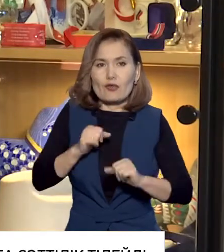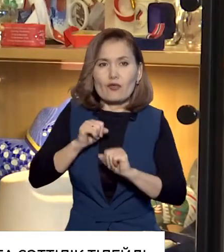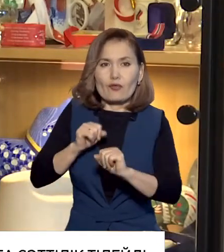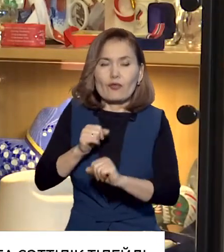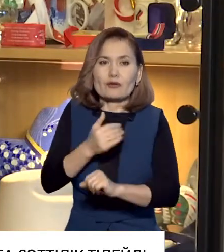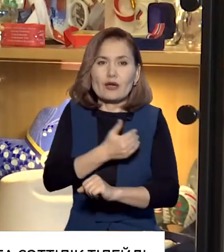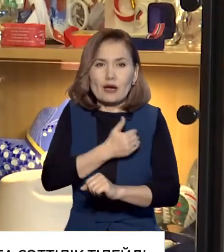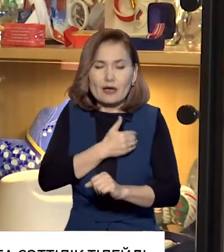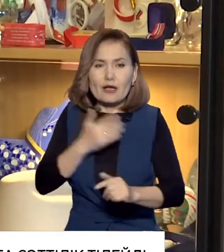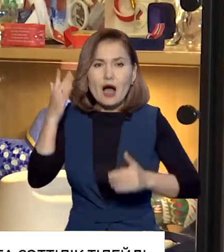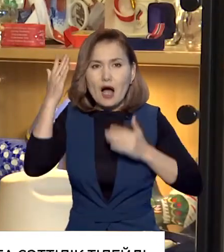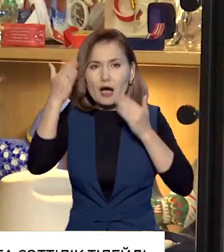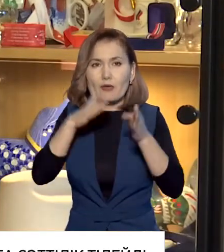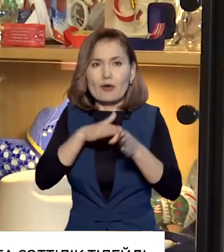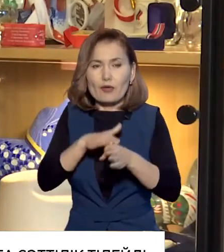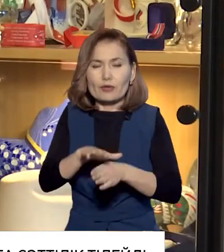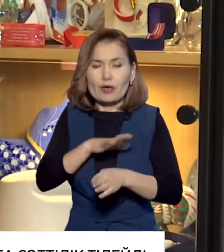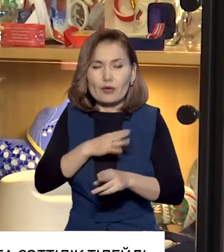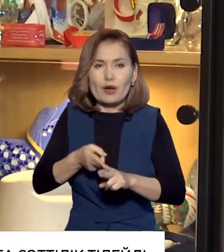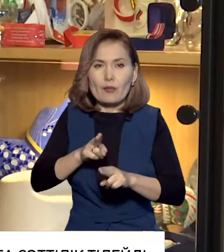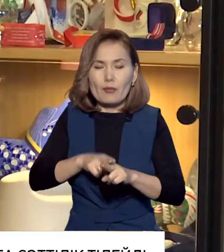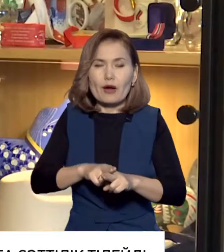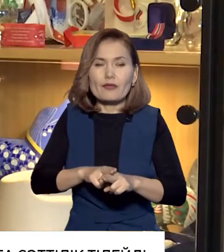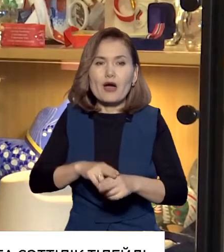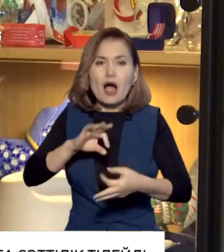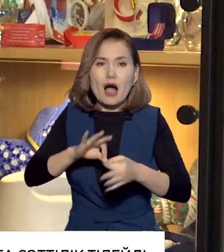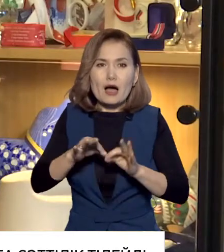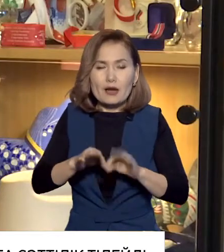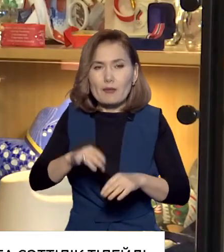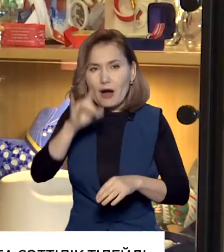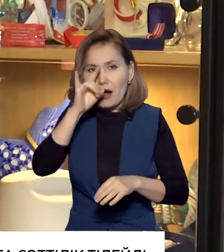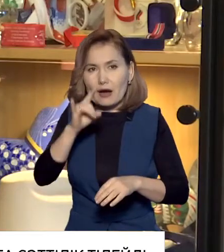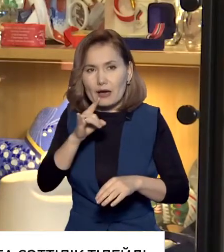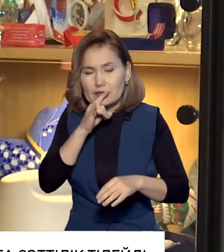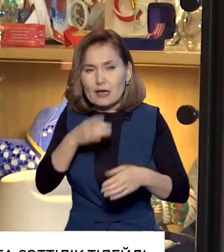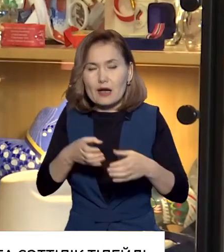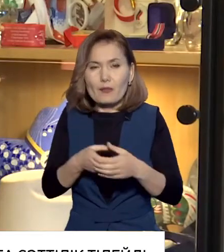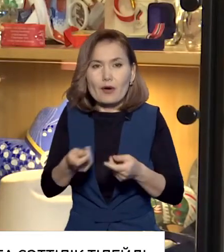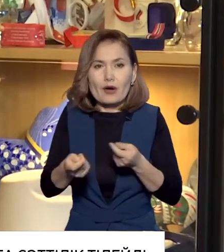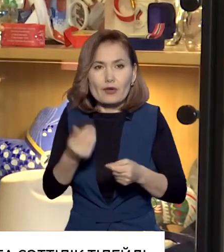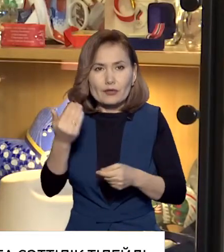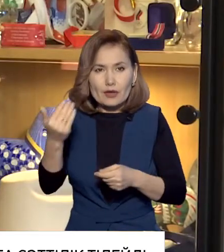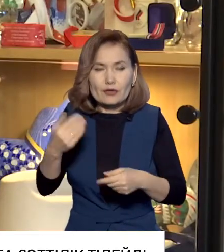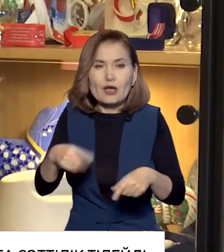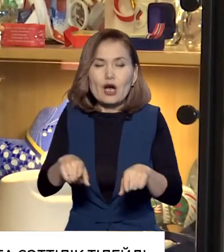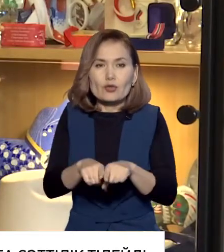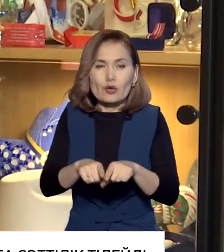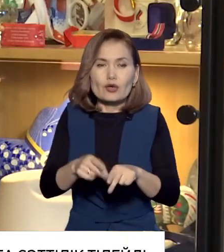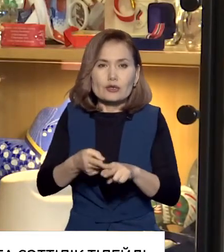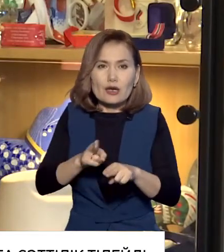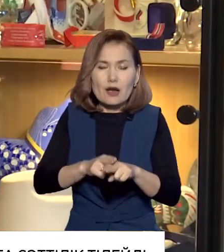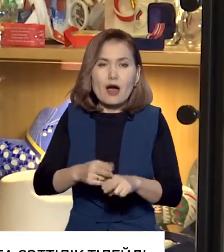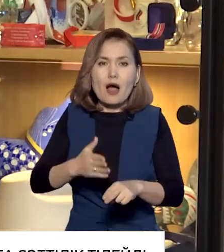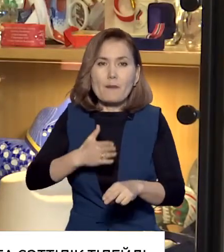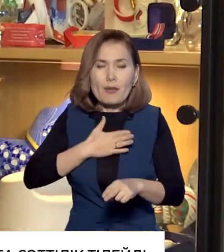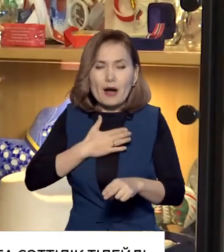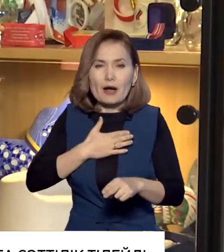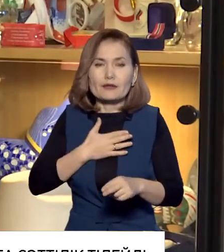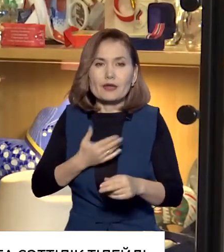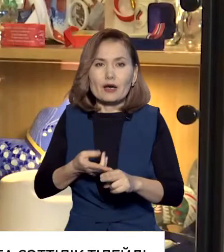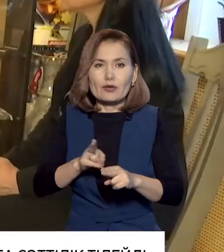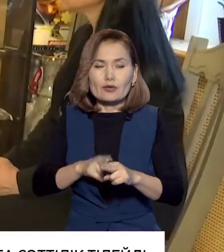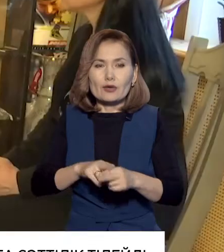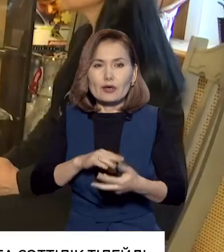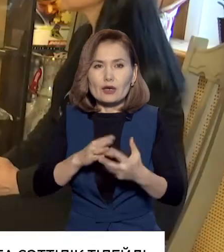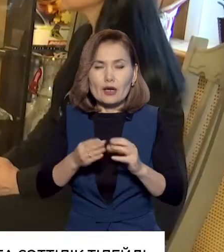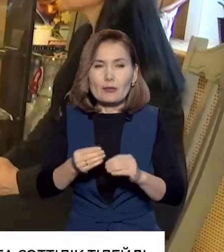жетпеді. Айтпақшы, олимпиададан бірнеше күн бұрын қазақстандық делегацияның жетекшісі Анатолий Құлназаров маған: «Владимир, мынада